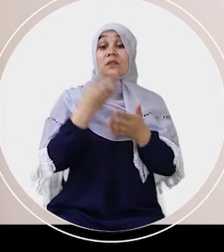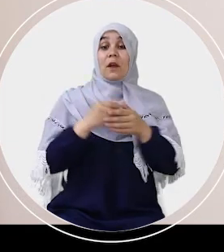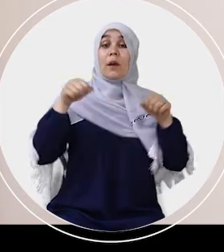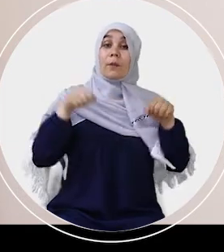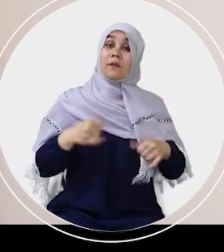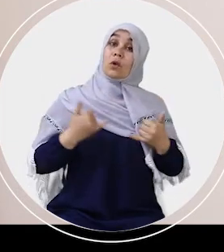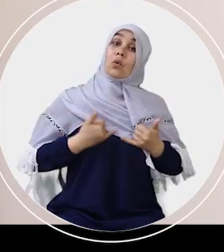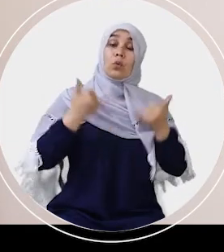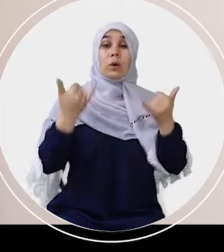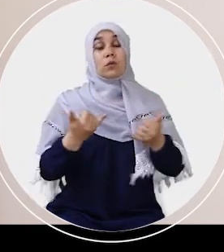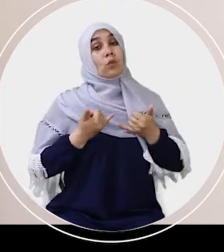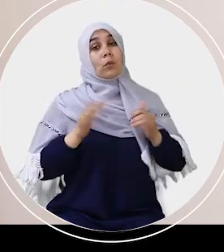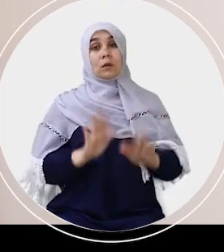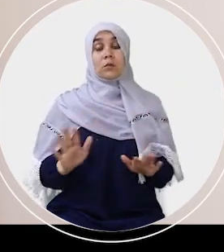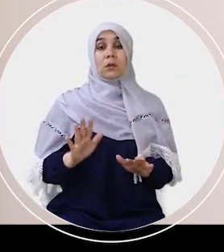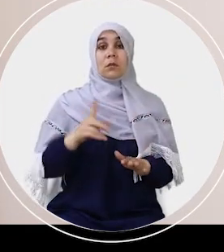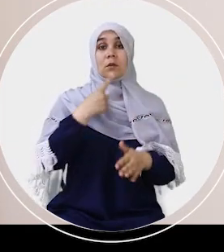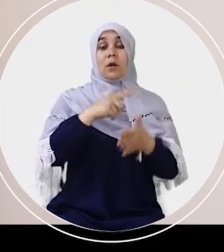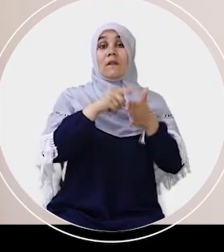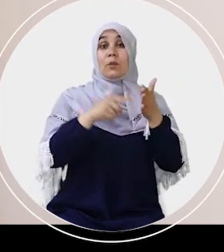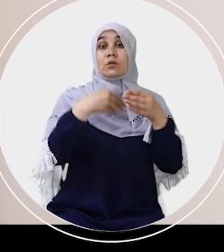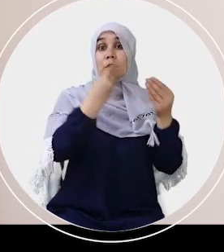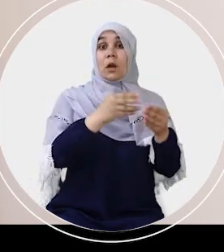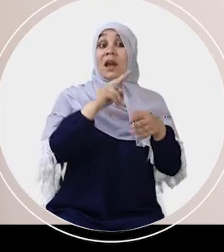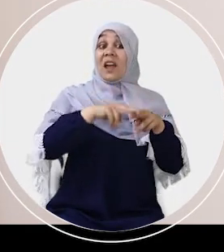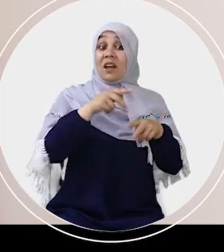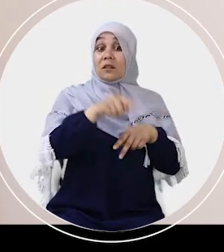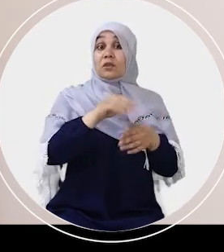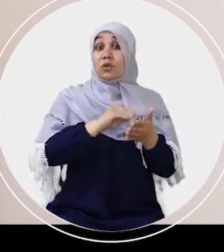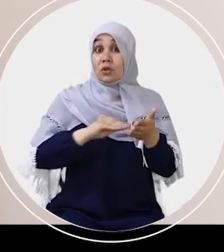huquqlaringizni hurmat qiladimi? Bu joyda